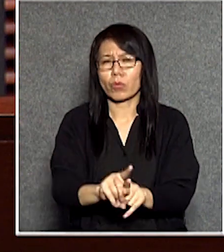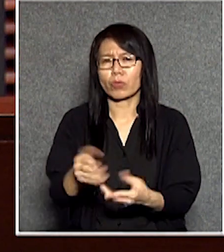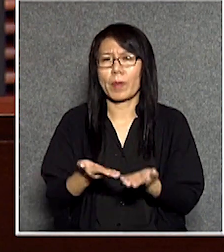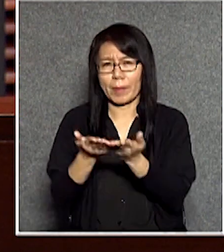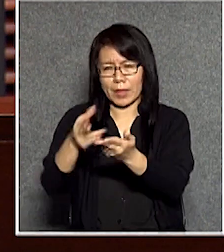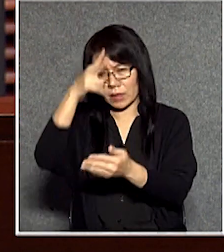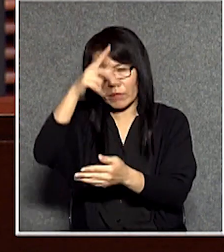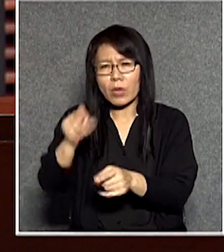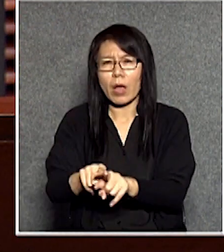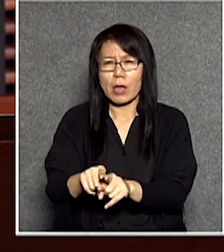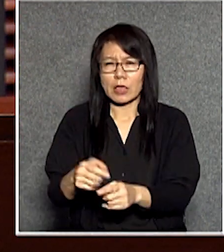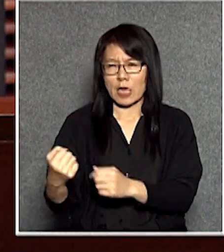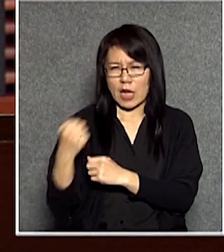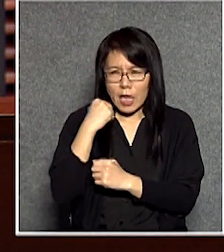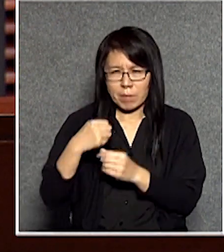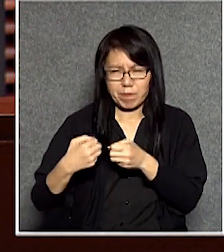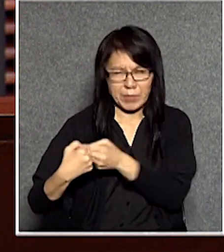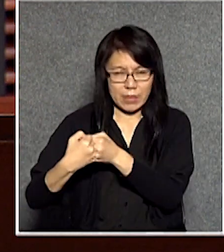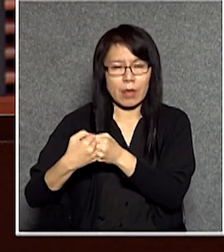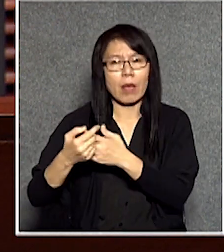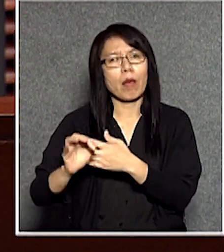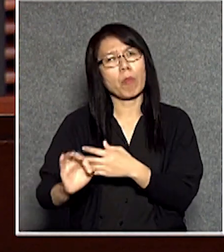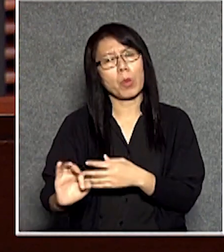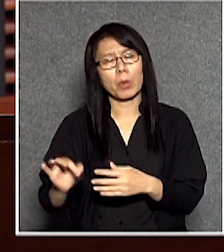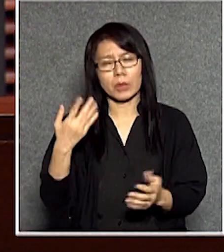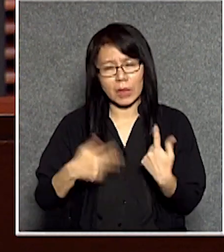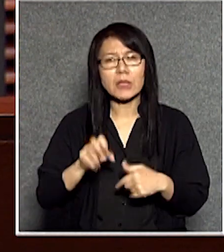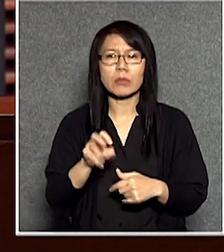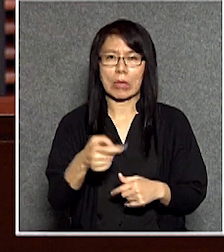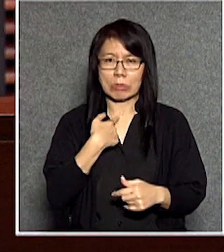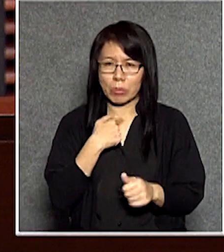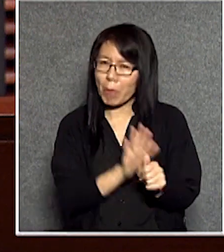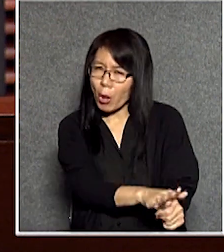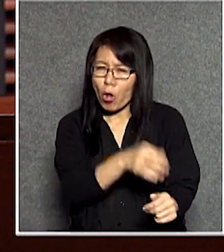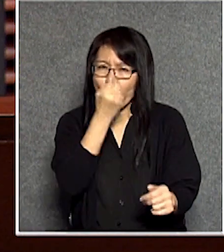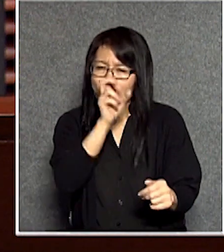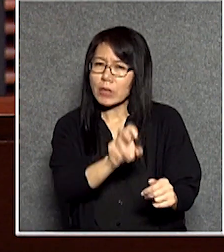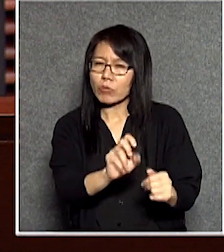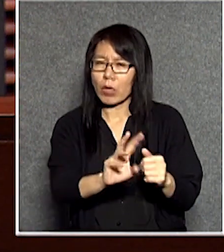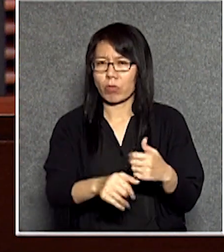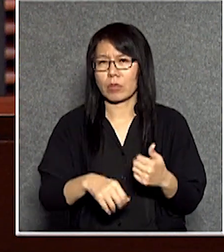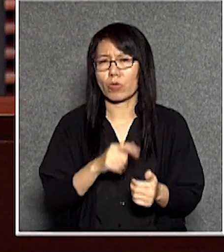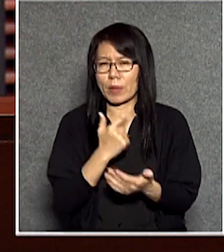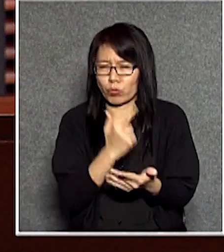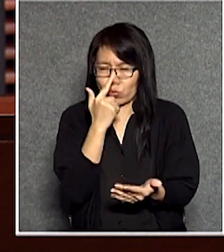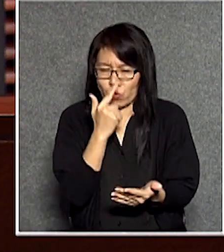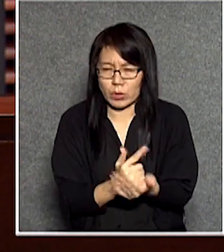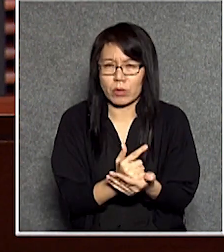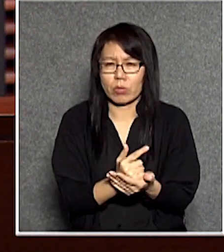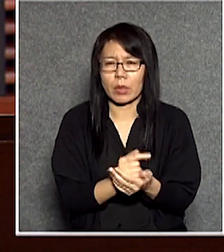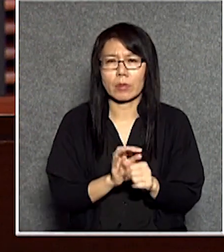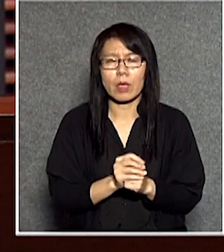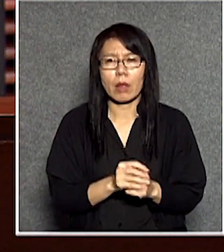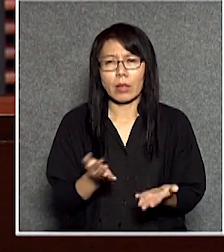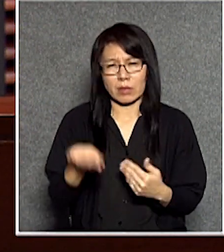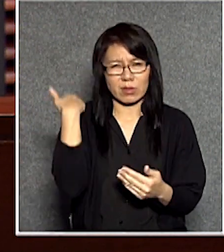未能夠作出最有力的制約，但是仍然是守護香港原有制度和核心價值的橋頭堡。但是過